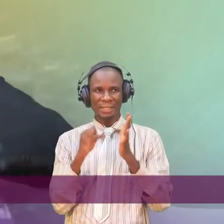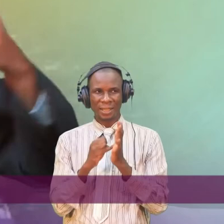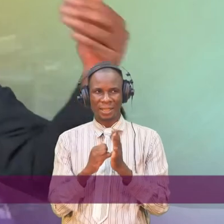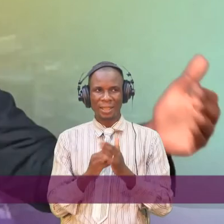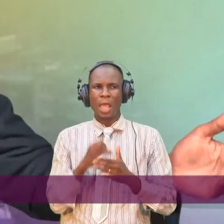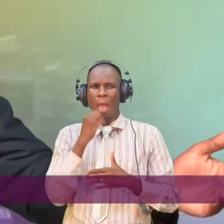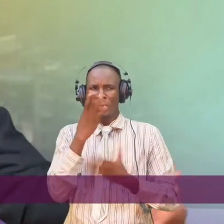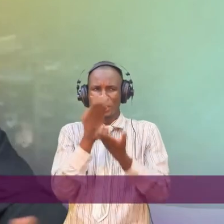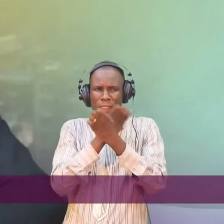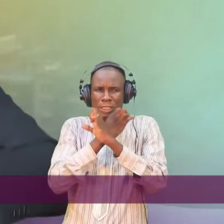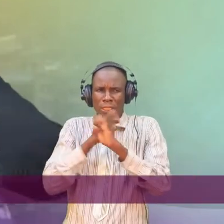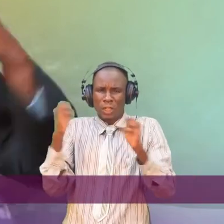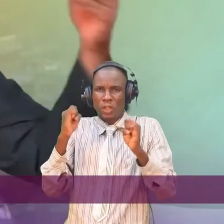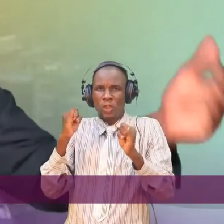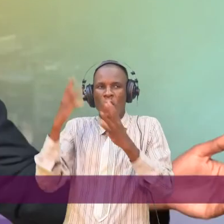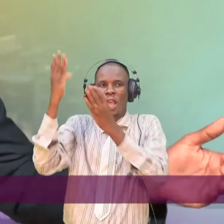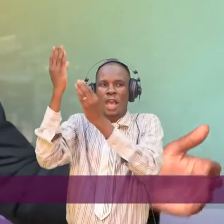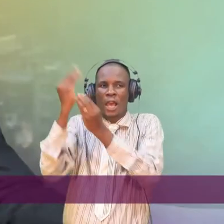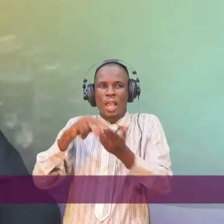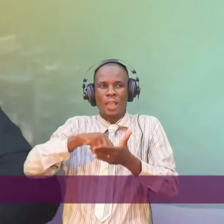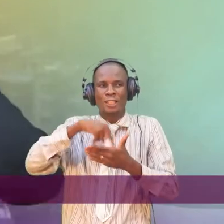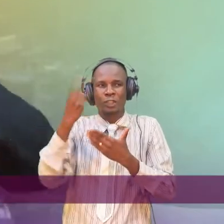ametupa haki yake. Ametuosha.